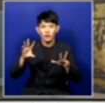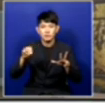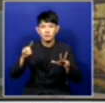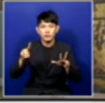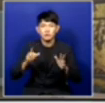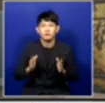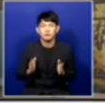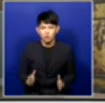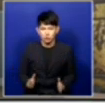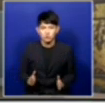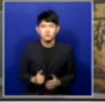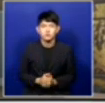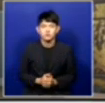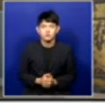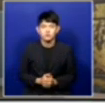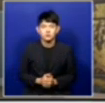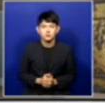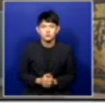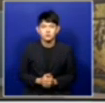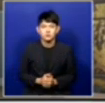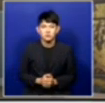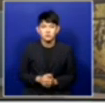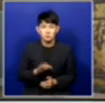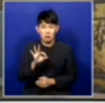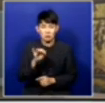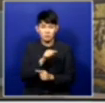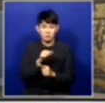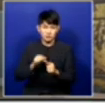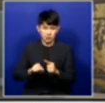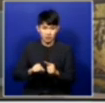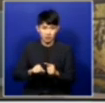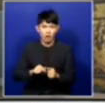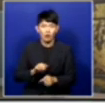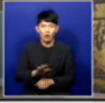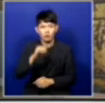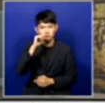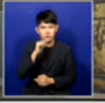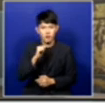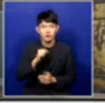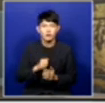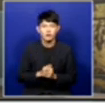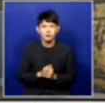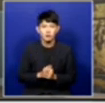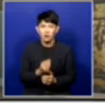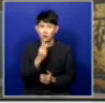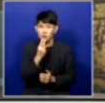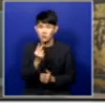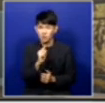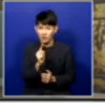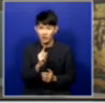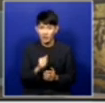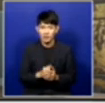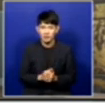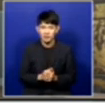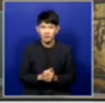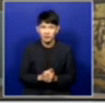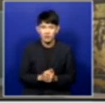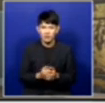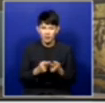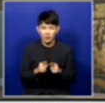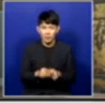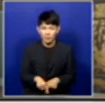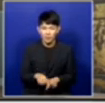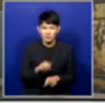363,651 คนเป็นสัดส่วน 90% ของ SME ไทยและเป็นรายการที่เป็น Medium Enterprise นั้นเนี่ย